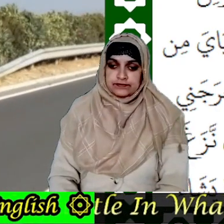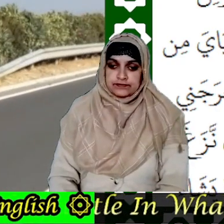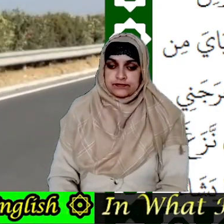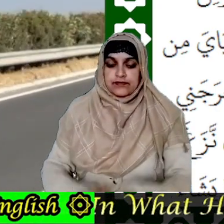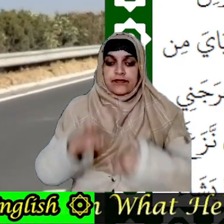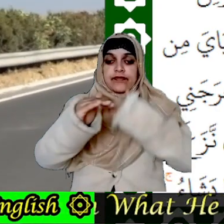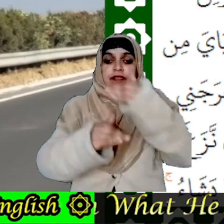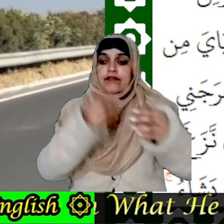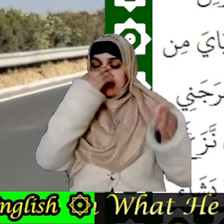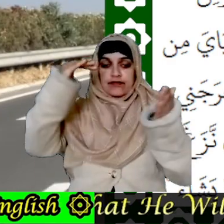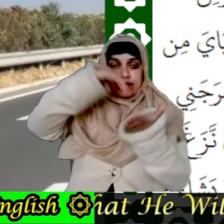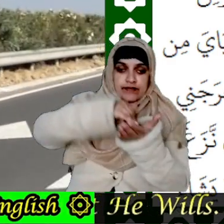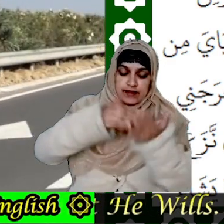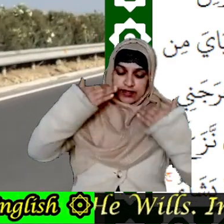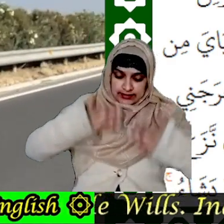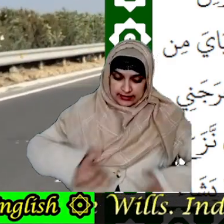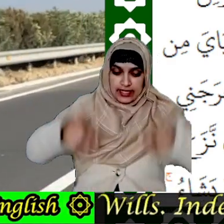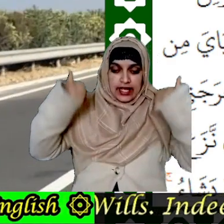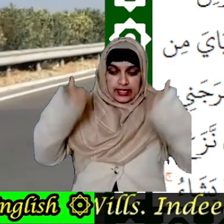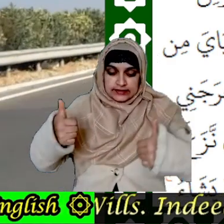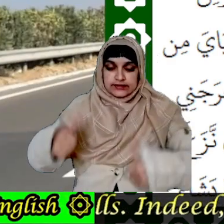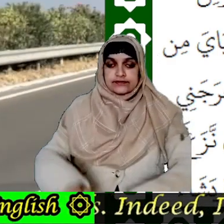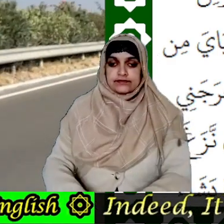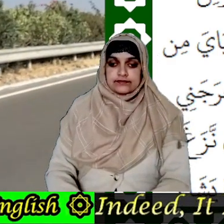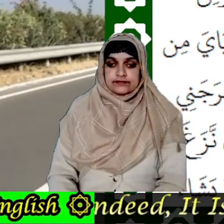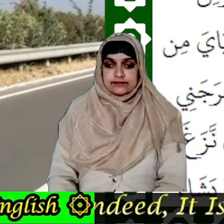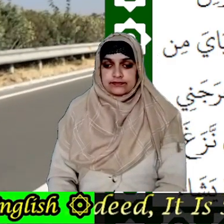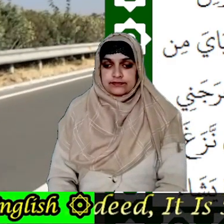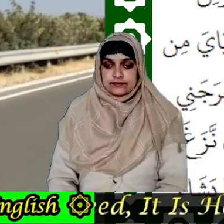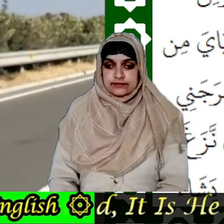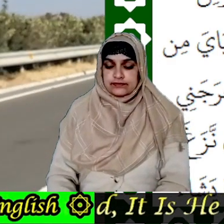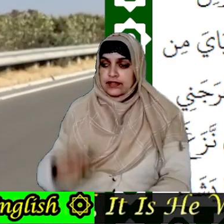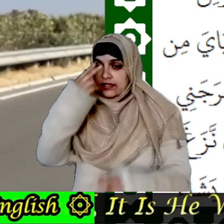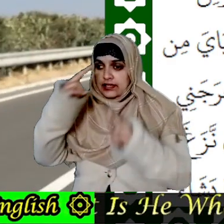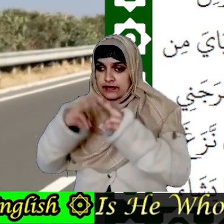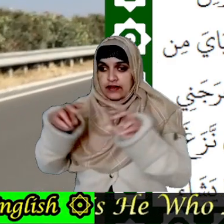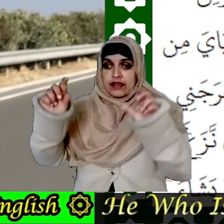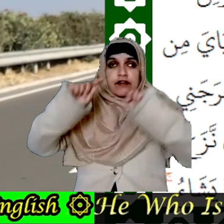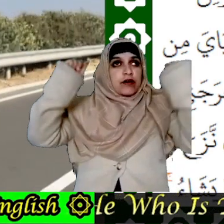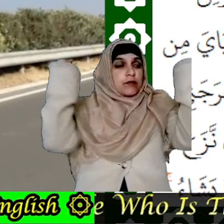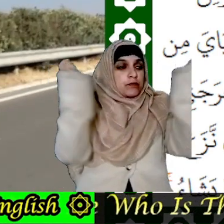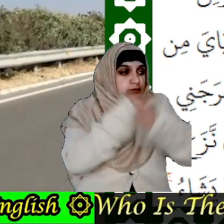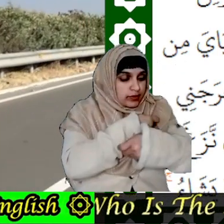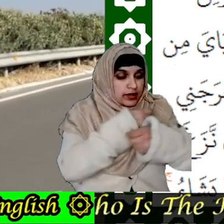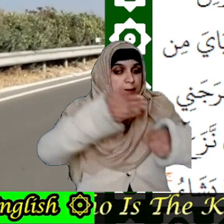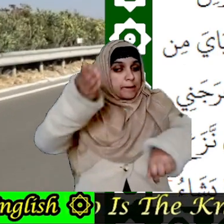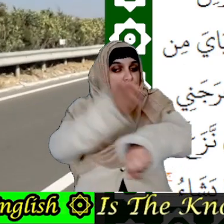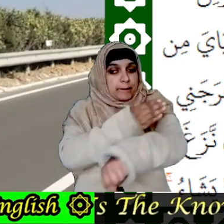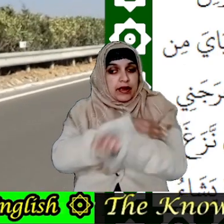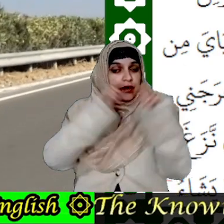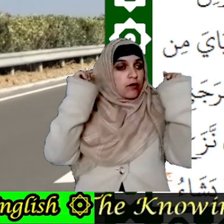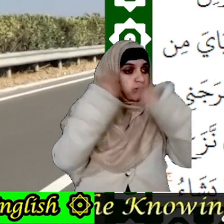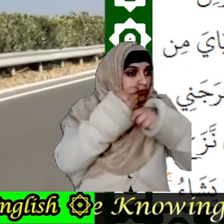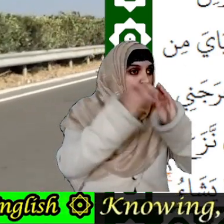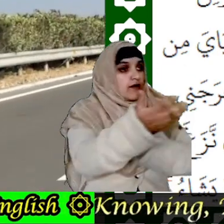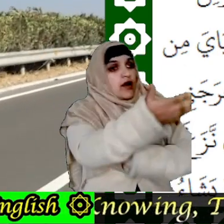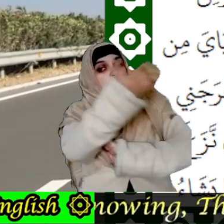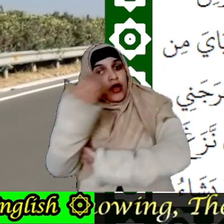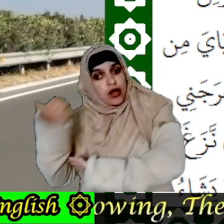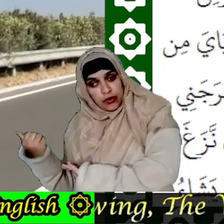من السجن هدار ربنا باسي وجاءبكم أبوسني إن نعرفه من البدو بعد